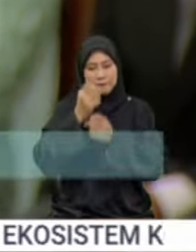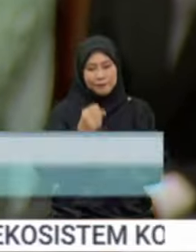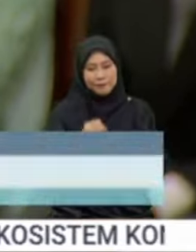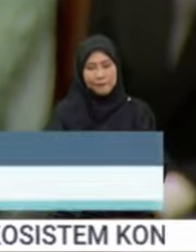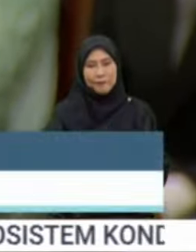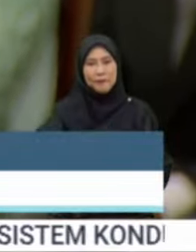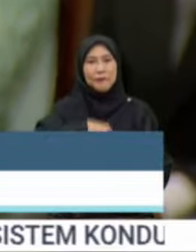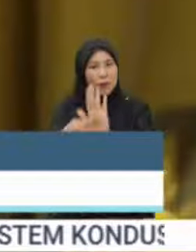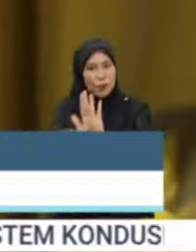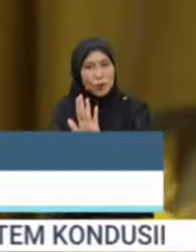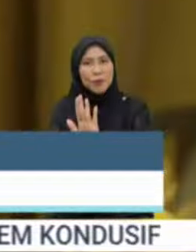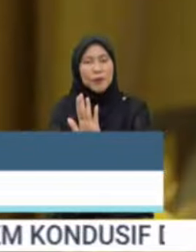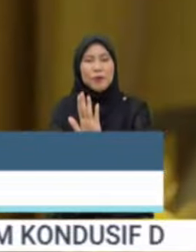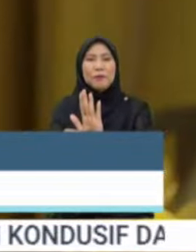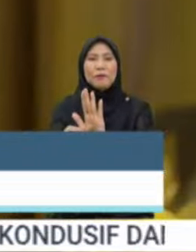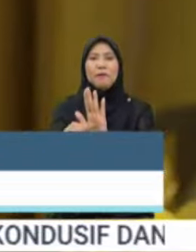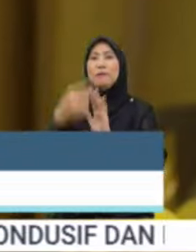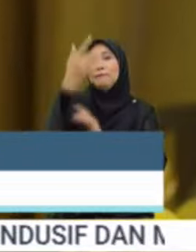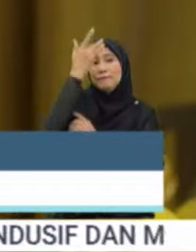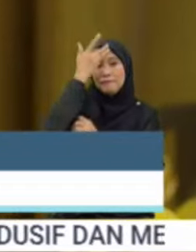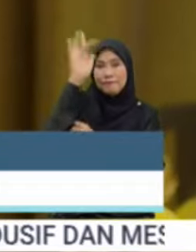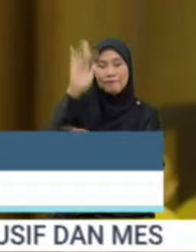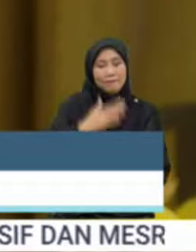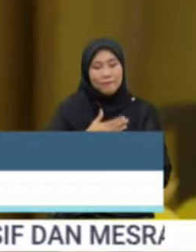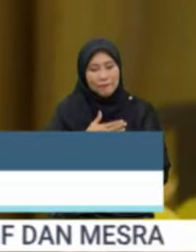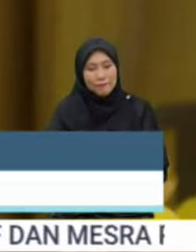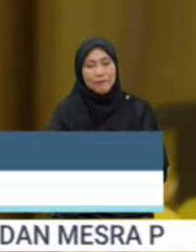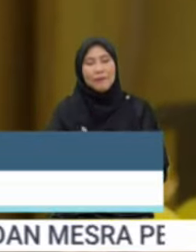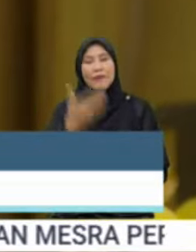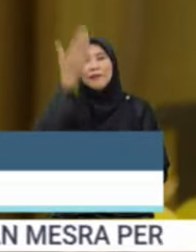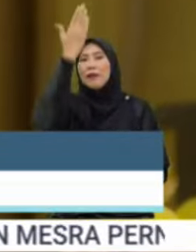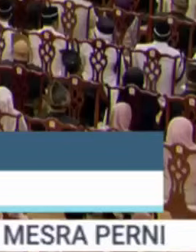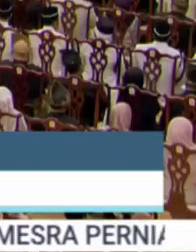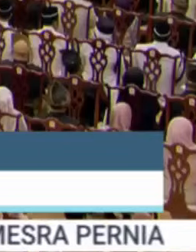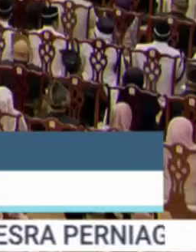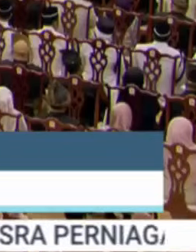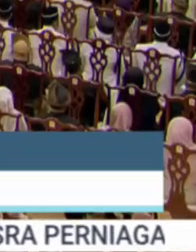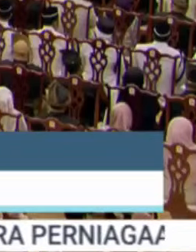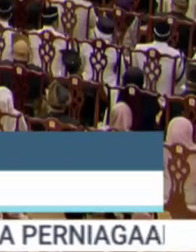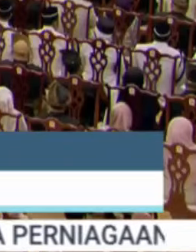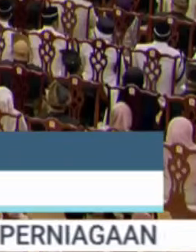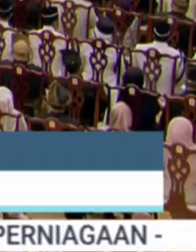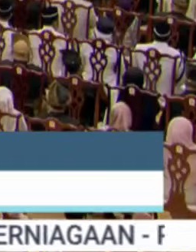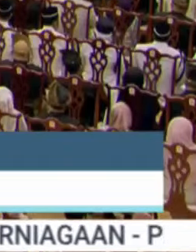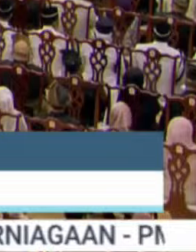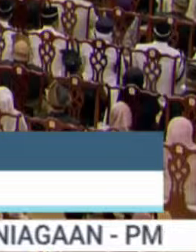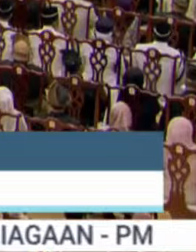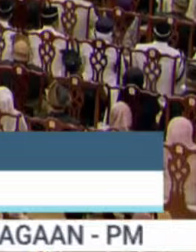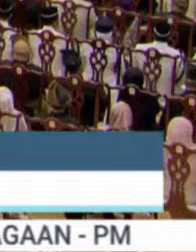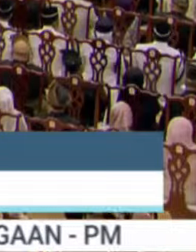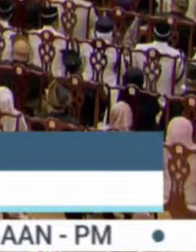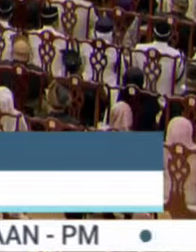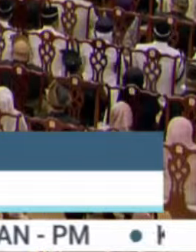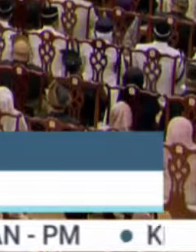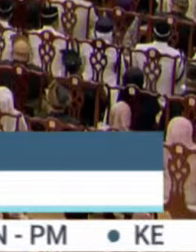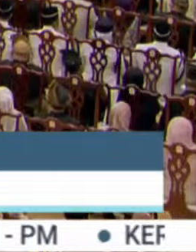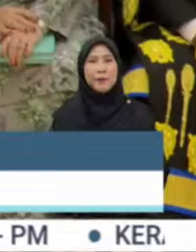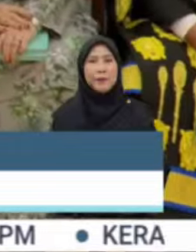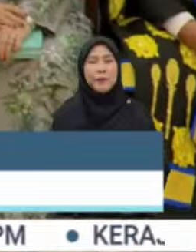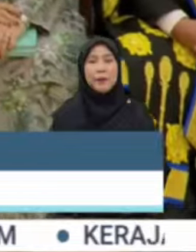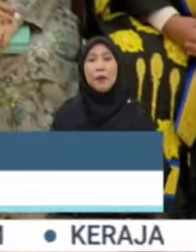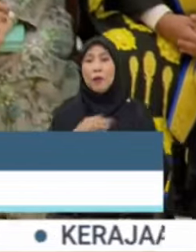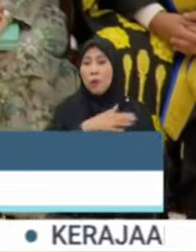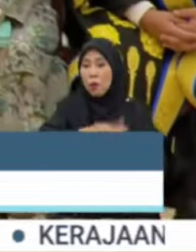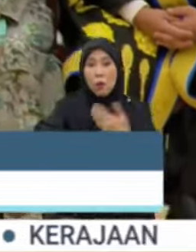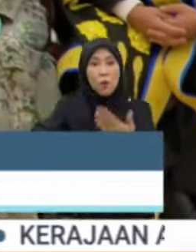Dalam pada itu, mewakili kerajaan dan rakyat jelata, Perdana Menteri turut merafak sembah taat setia dan mengucapkan tahniah serta doa